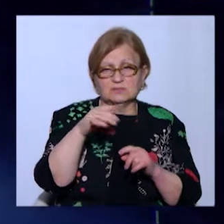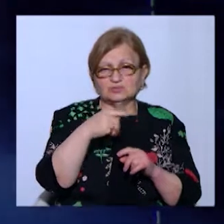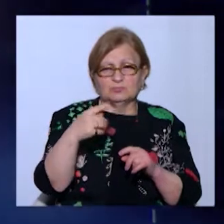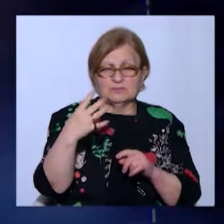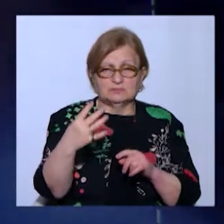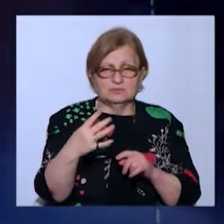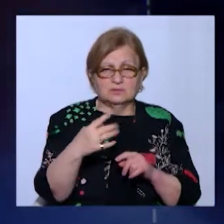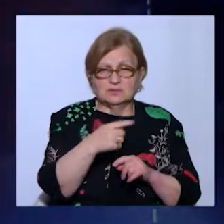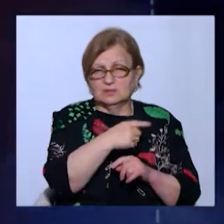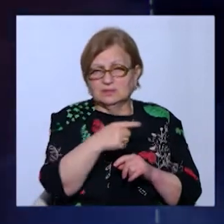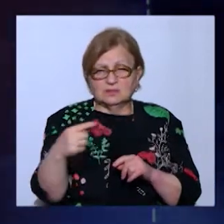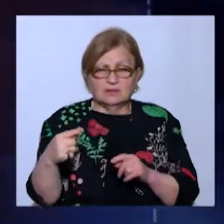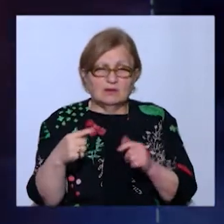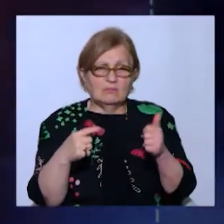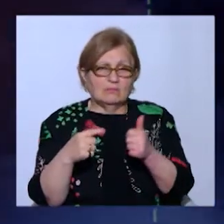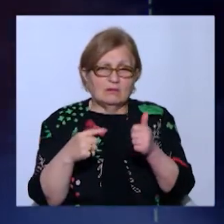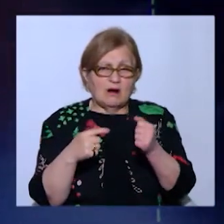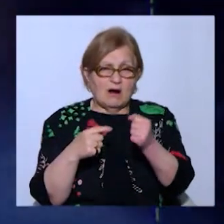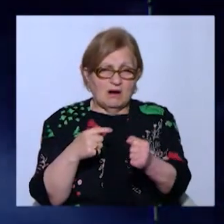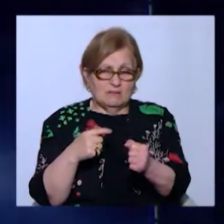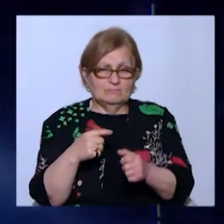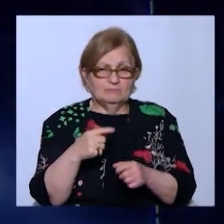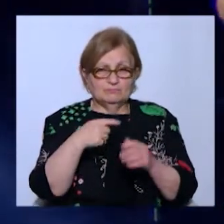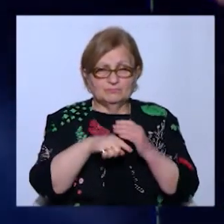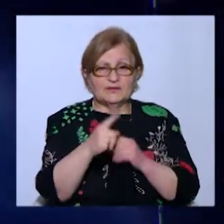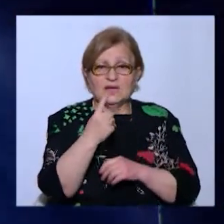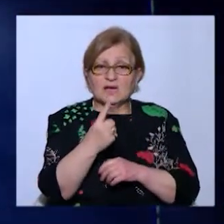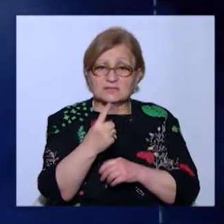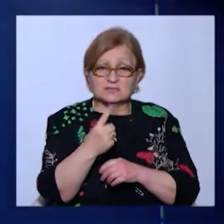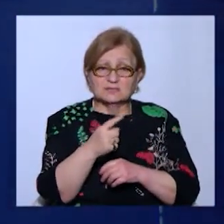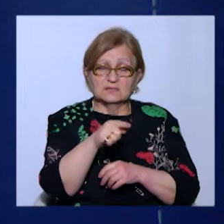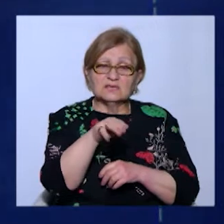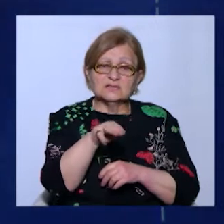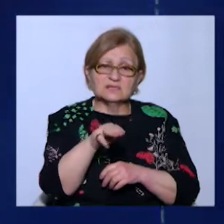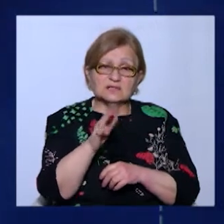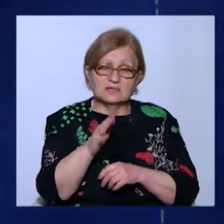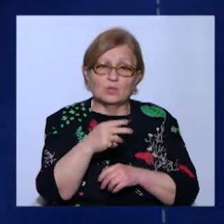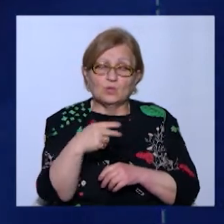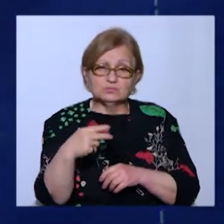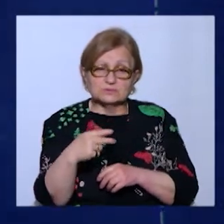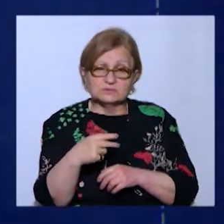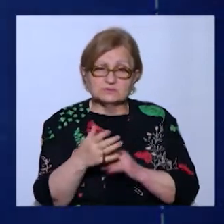შეფარდებული პირველ კოეფიციენტთან, ანუ ასთან, რაც ჩვენ შემთხვევაში 1-ია. მაშასადამე t მიიღება, რომ უდრის